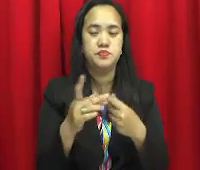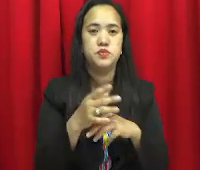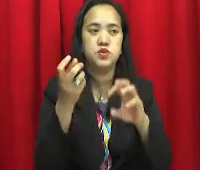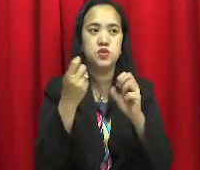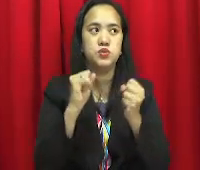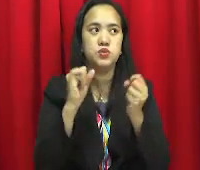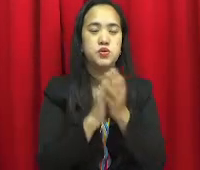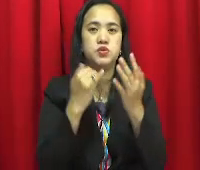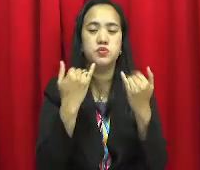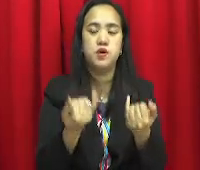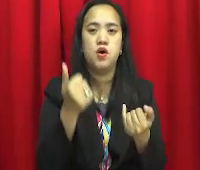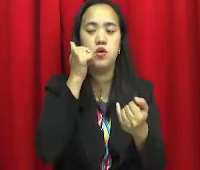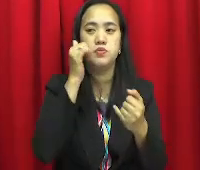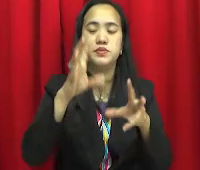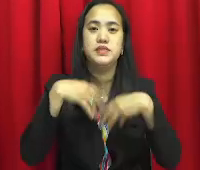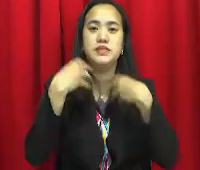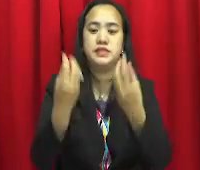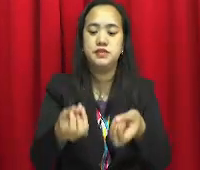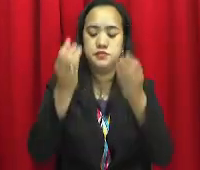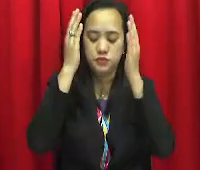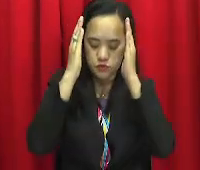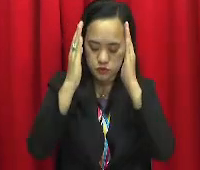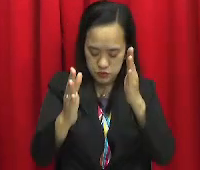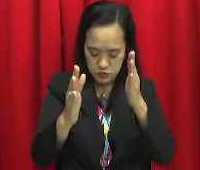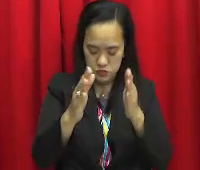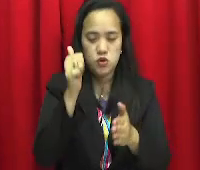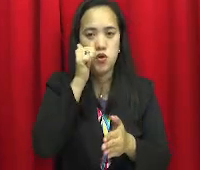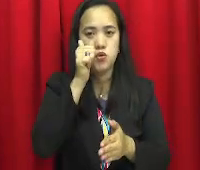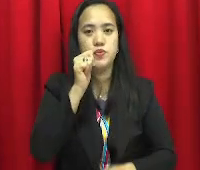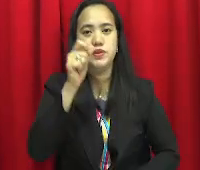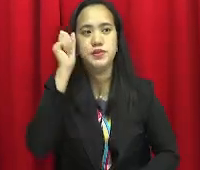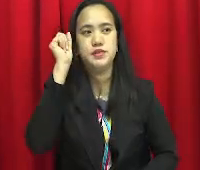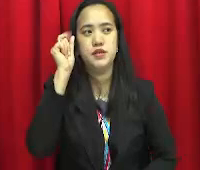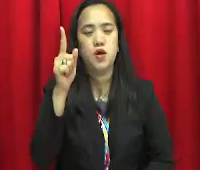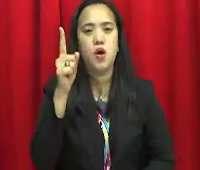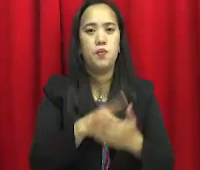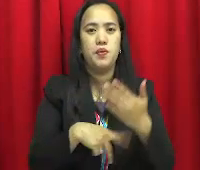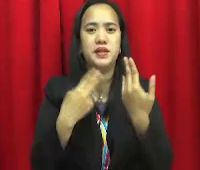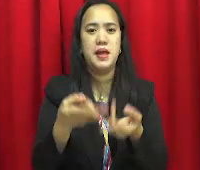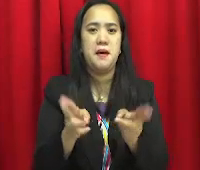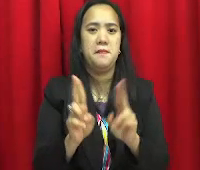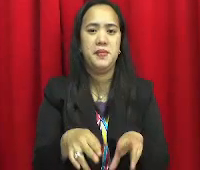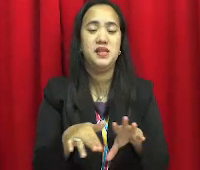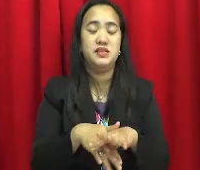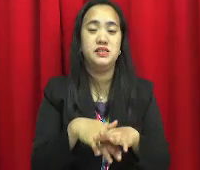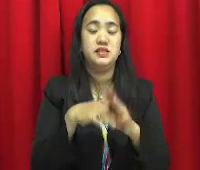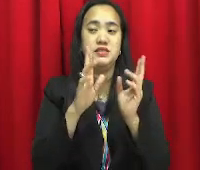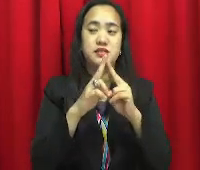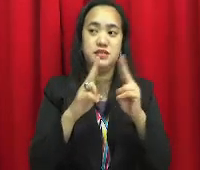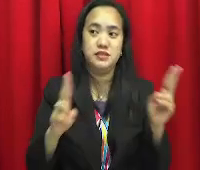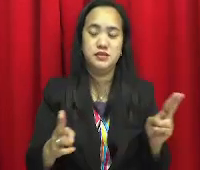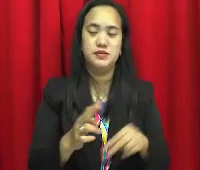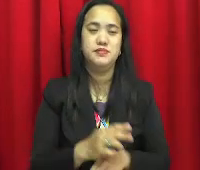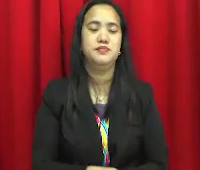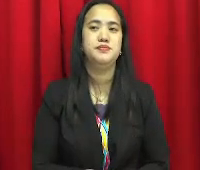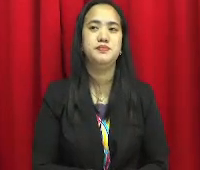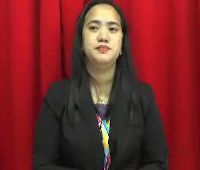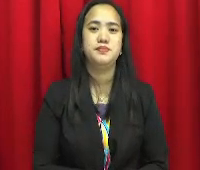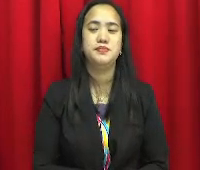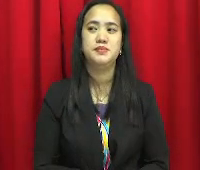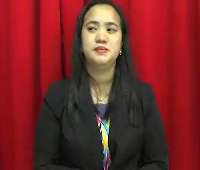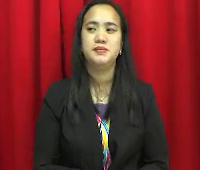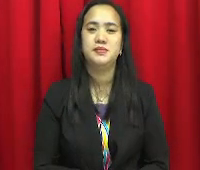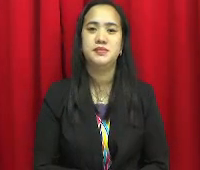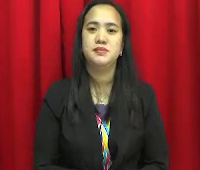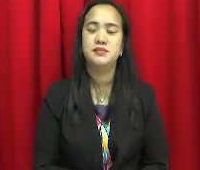mga nangyayari sa anak ko, sa nangyayari sa bahay, nangyayari rin sa kanya. Siyempre, ano mo rin siya